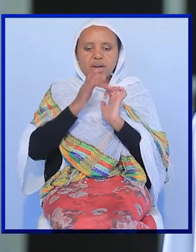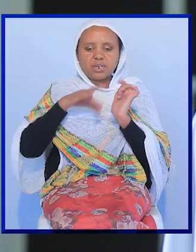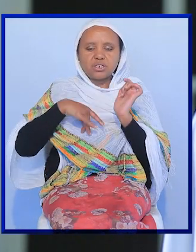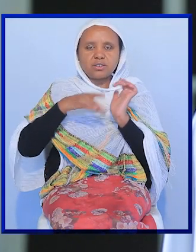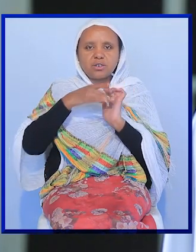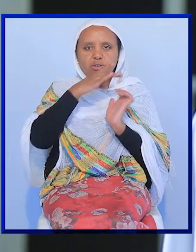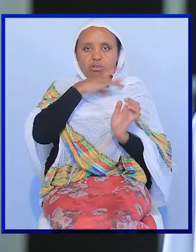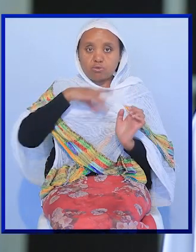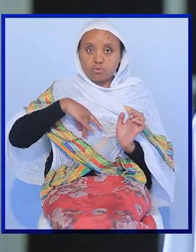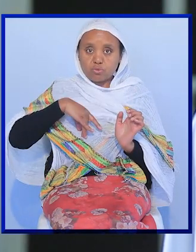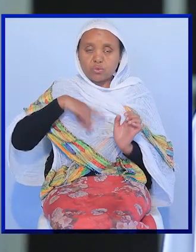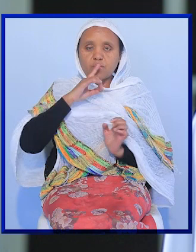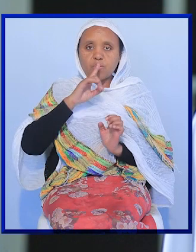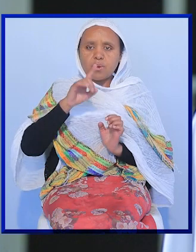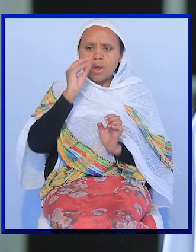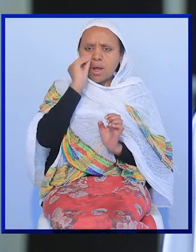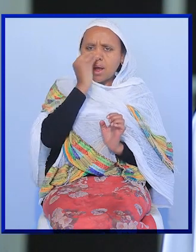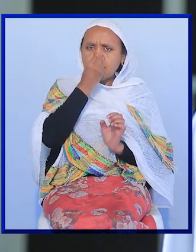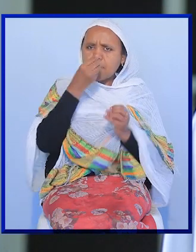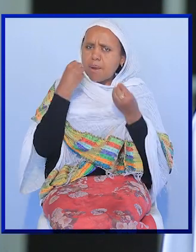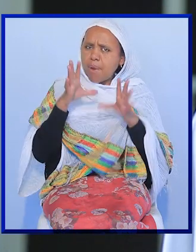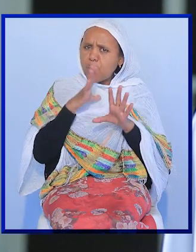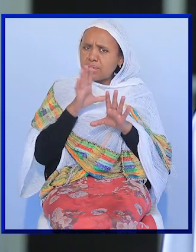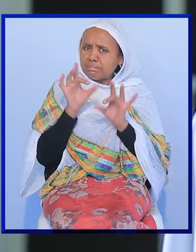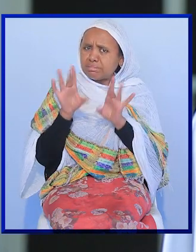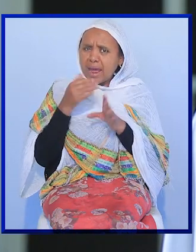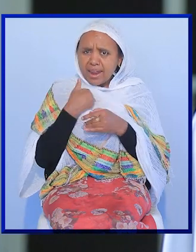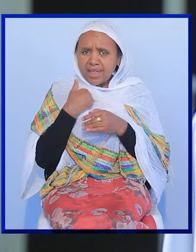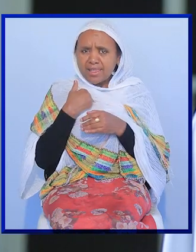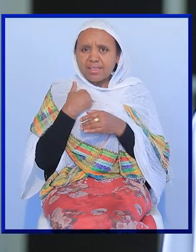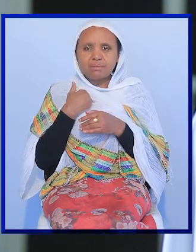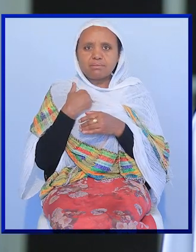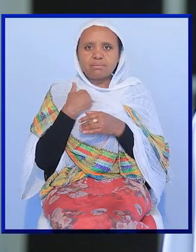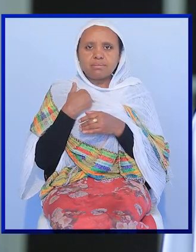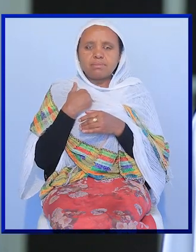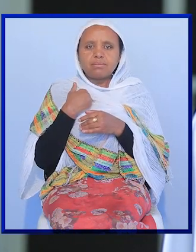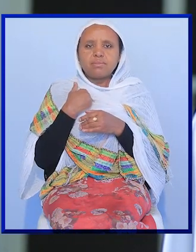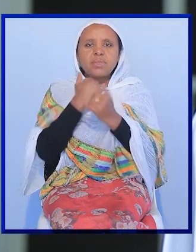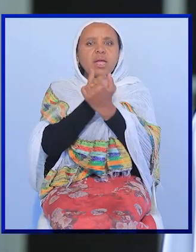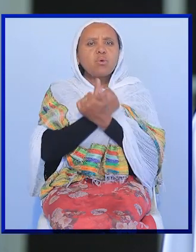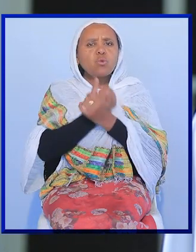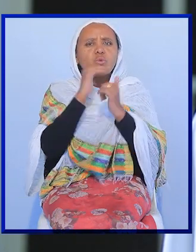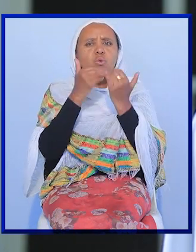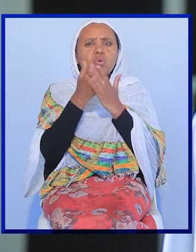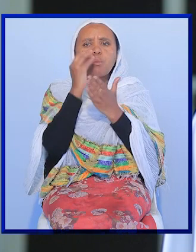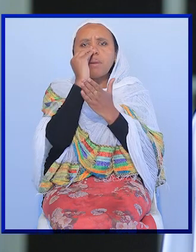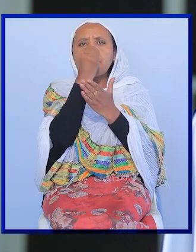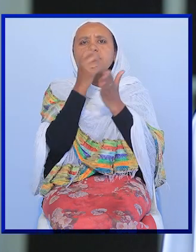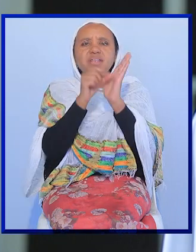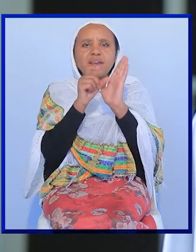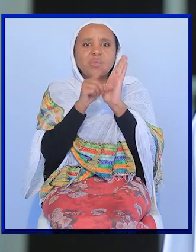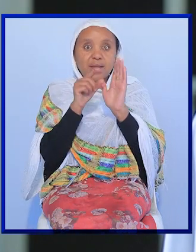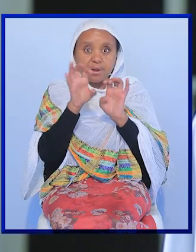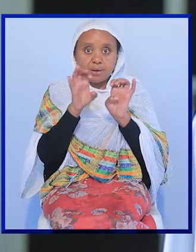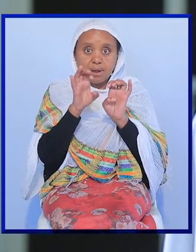ኢየሱስ ክርስቶስ ነው አለ። አበባ ማይወዳለ አለ እንዴ? የምንወደውን ሁሉ በአበባ እንመስላለን